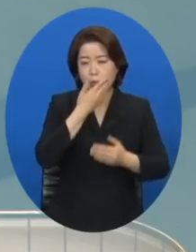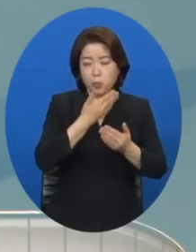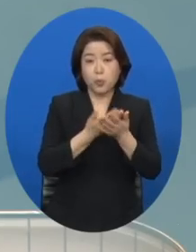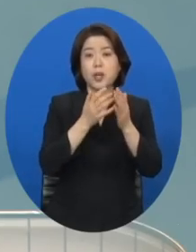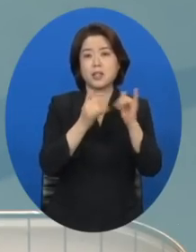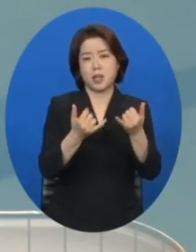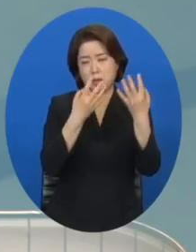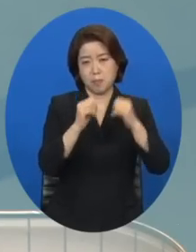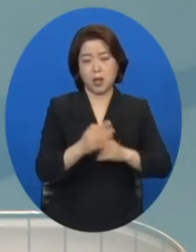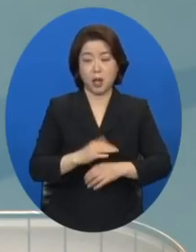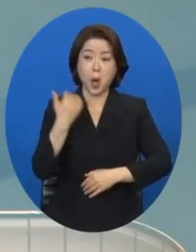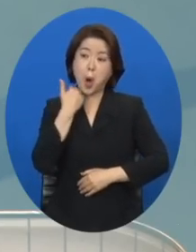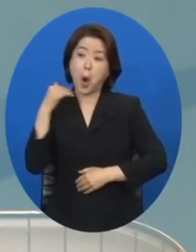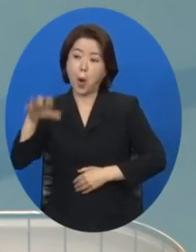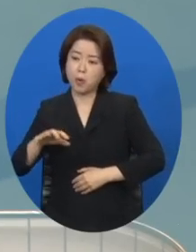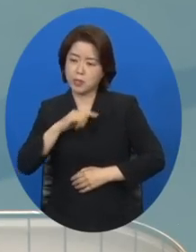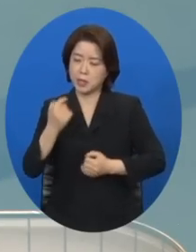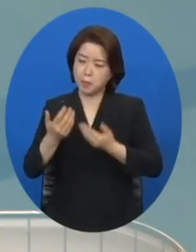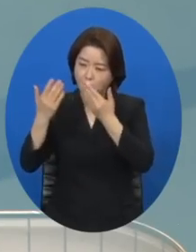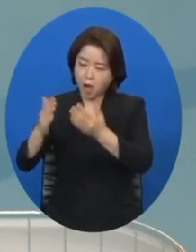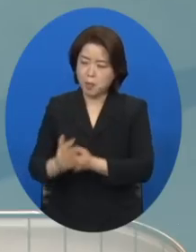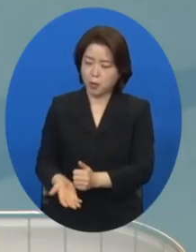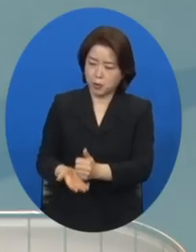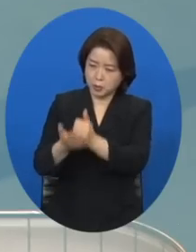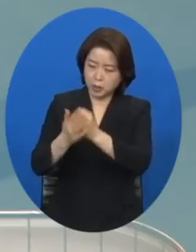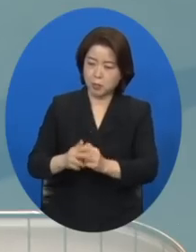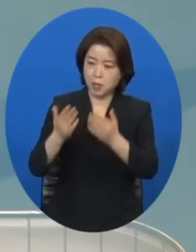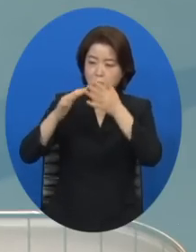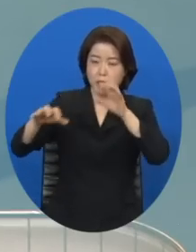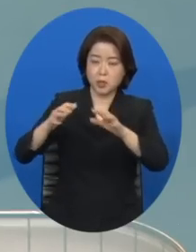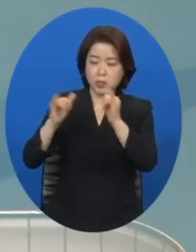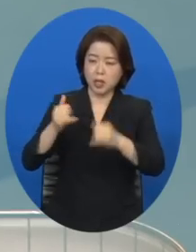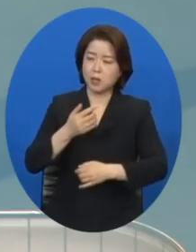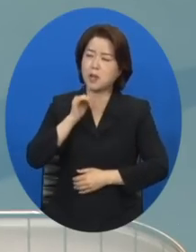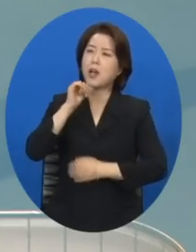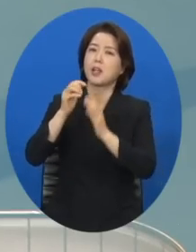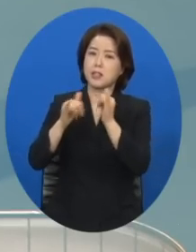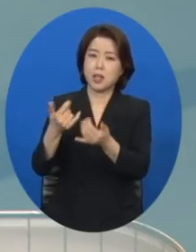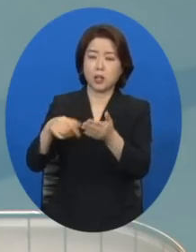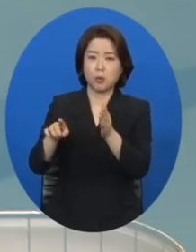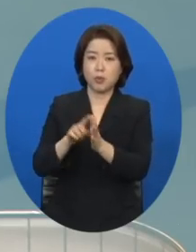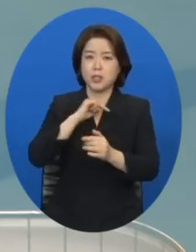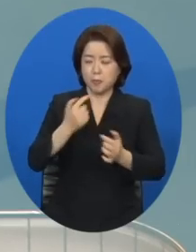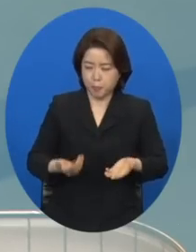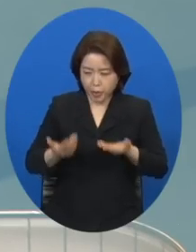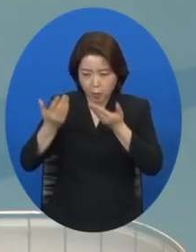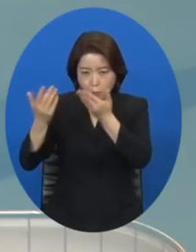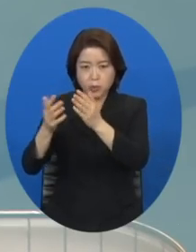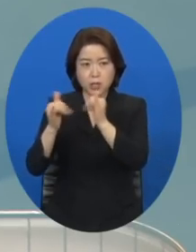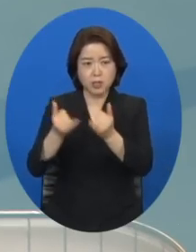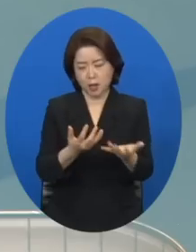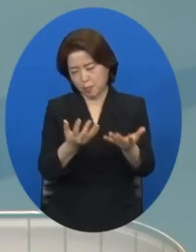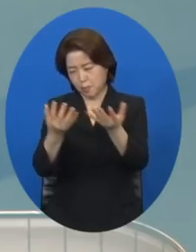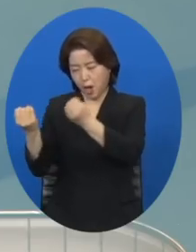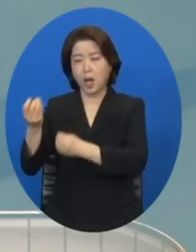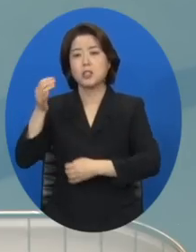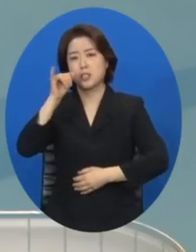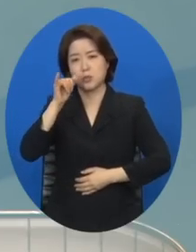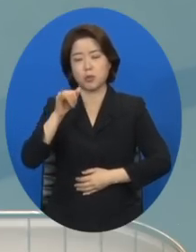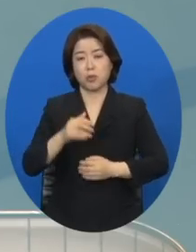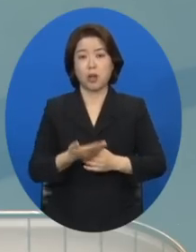않는 곳에서 희생하며 섬기며 이웃들을 위해서 가난한 분들을 위해서 정말 헌신 봉사 섬기는 분들은 너무나